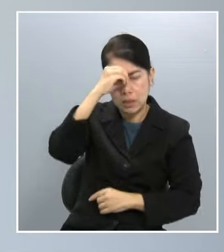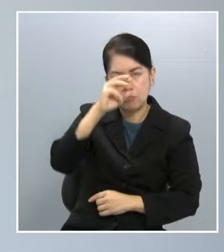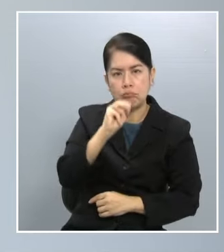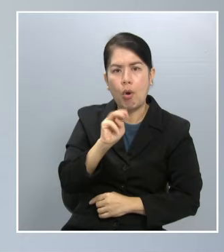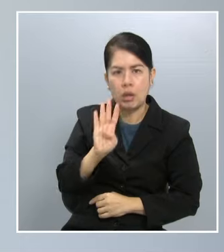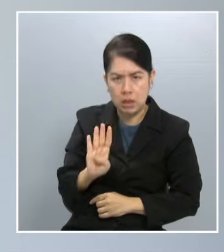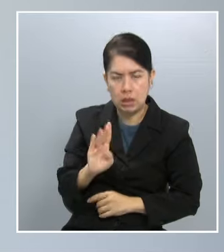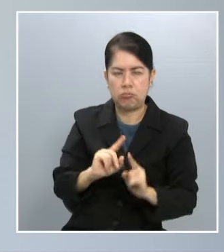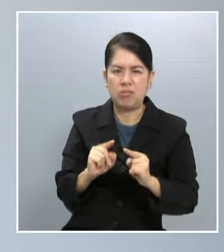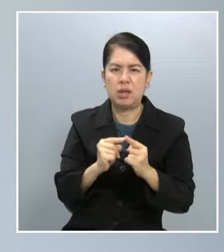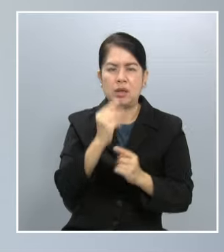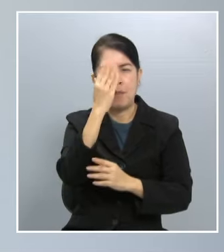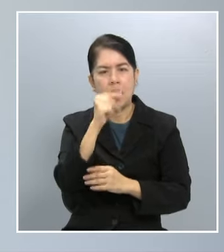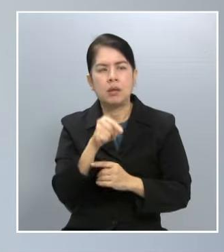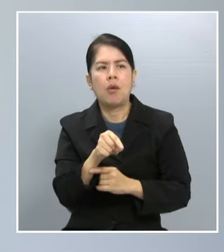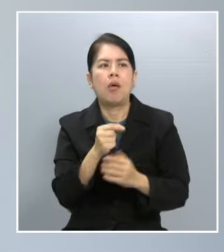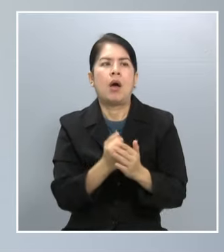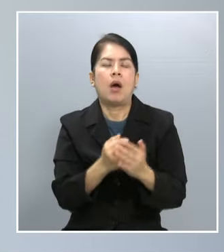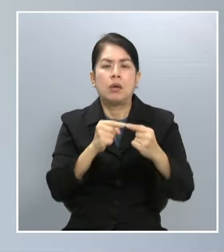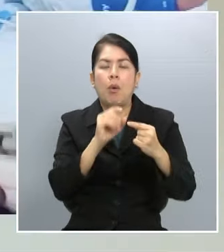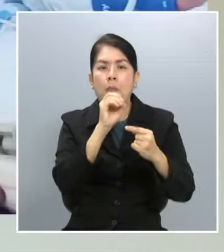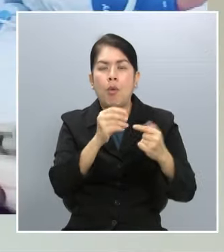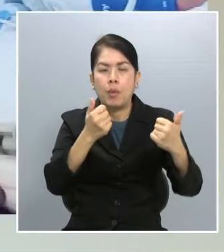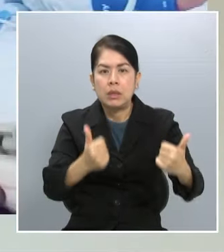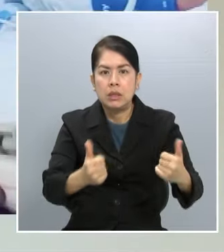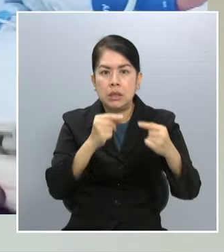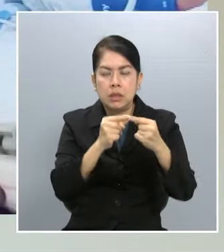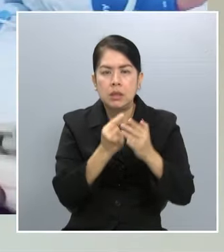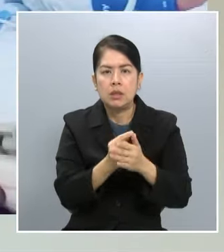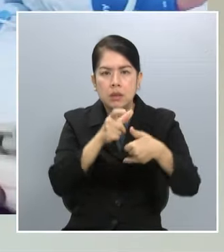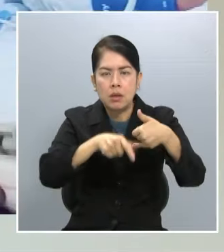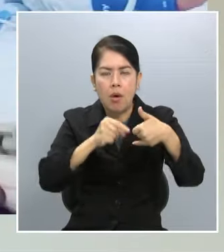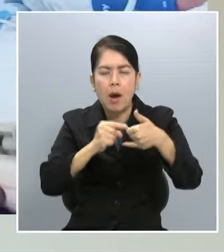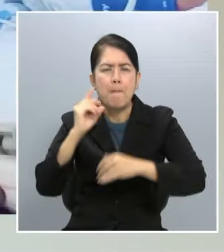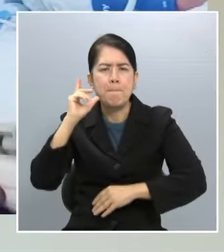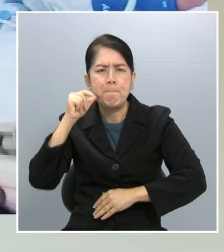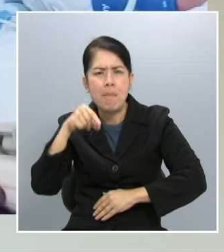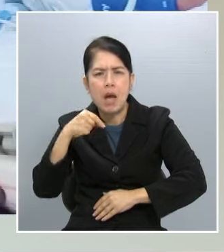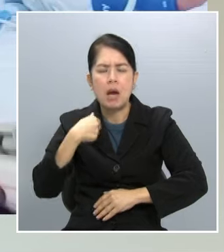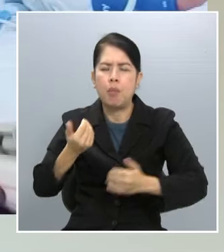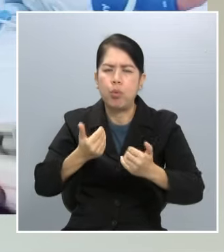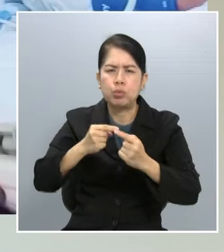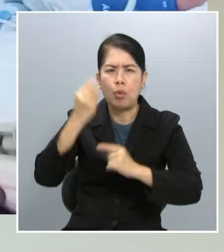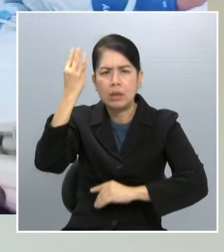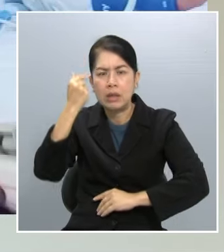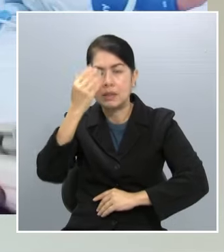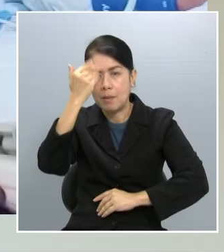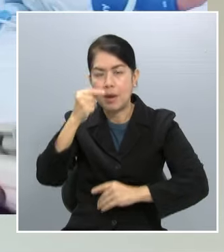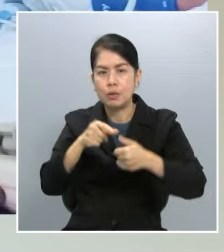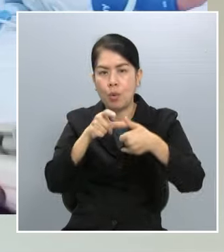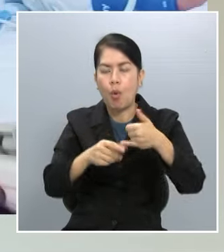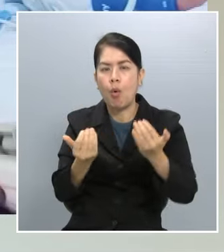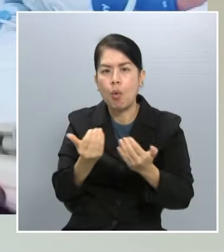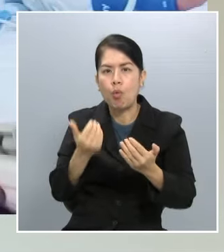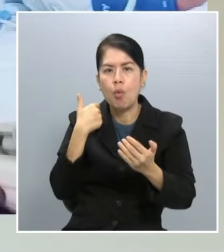นี้ทำแม่เลี้ยงเดี่ยวเครียดแล้วลูกก็เครียดครูเนี่ยจะเครียดด้วยไหมเรื่องมีอยู่ว่า ลูกทำสมุดรายวิชานึงหายไม่